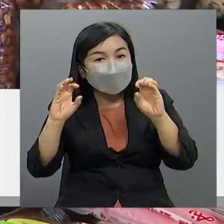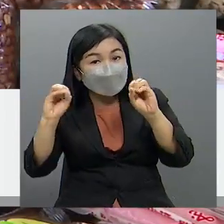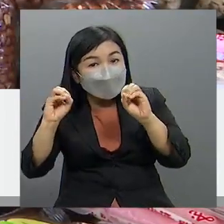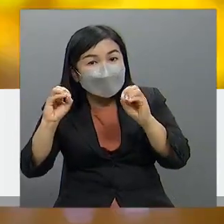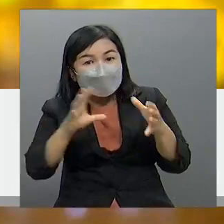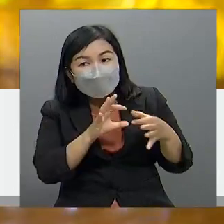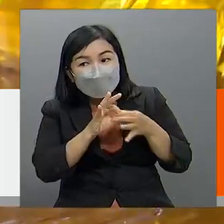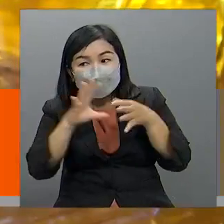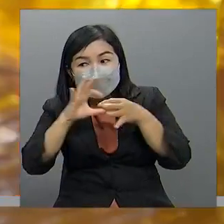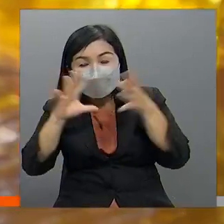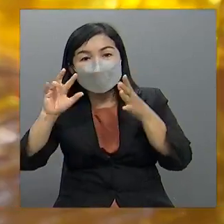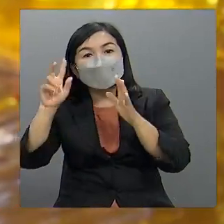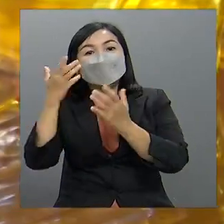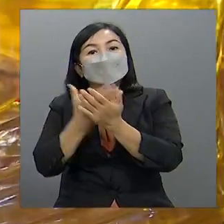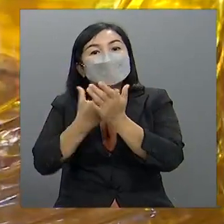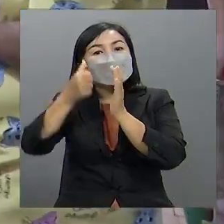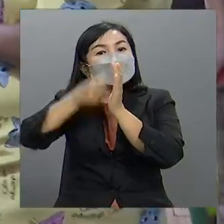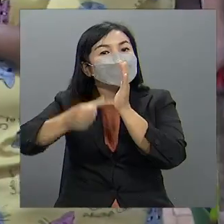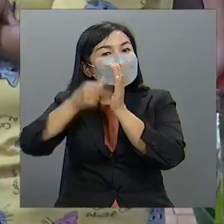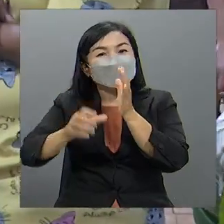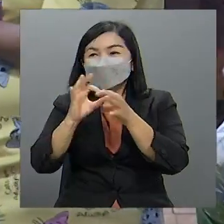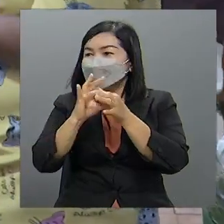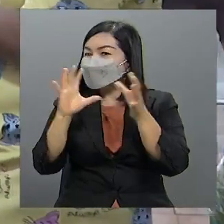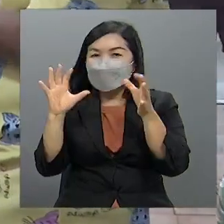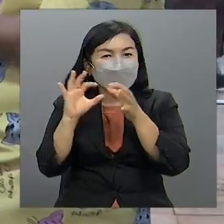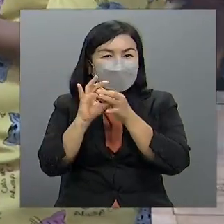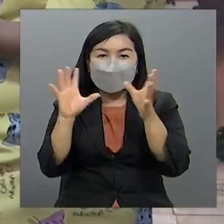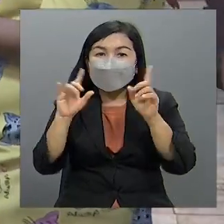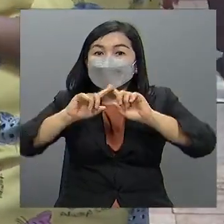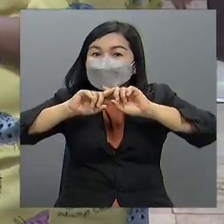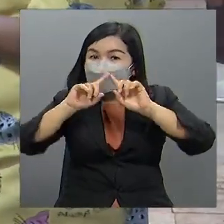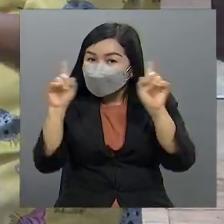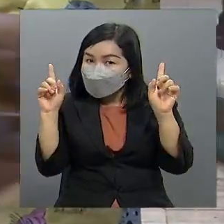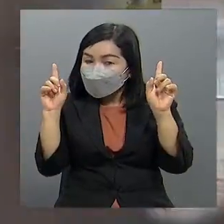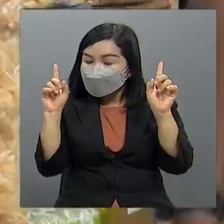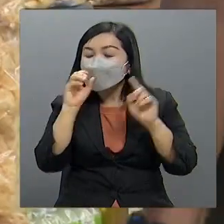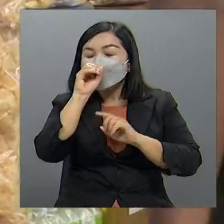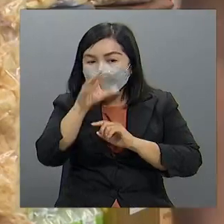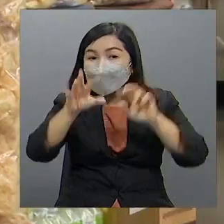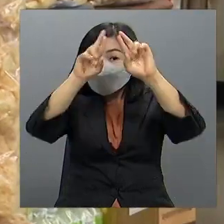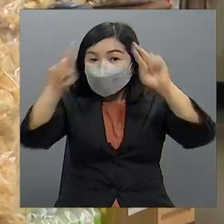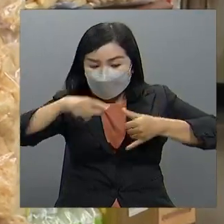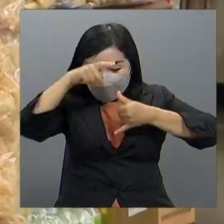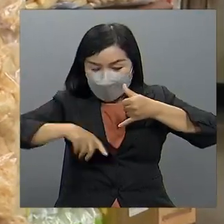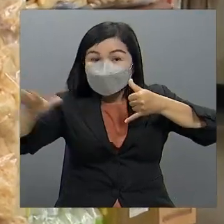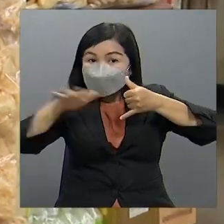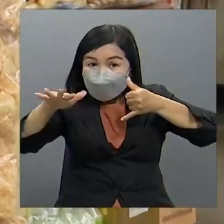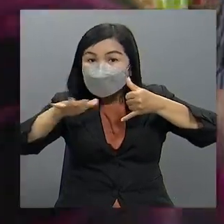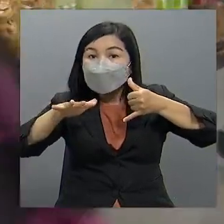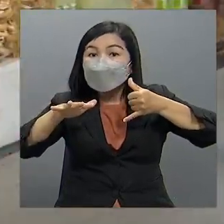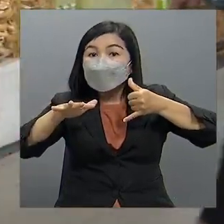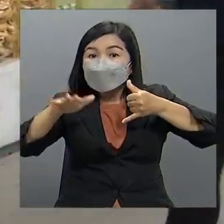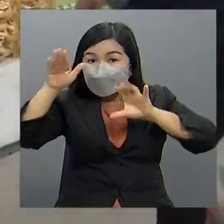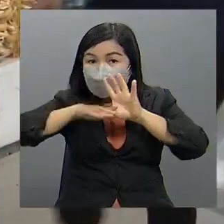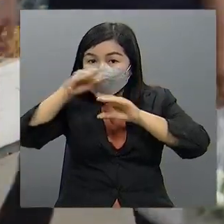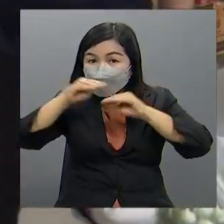ากรเพื่อเป็นการตรวจสอบรายได้แต่ก็ยืนยันผู้ประกอบการที่เป็นบุคคลธรรมดาจะร่วมโครงการของรัฐหรือ